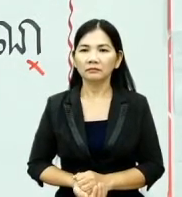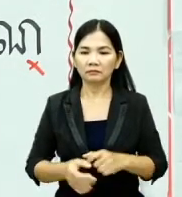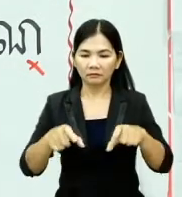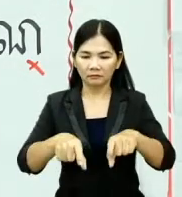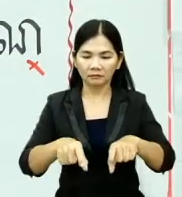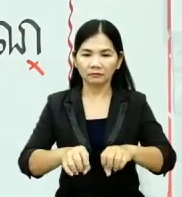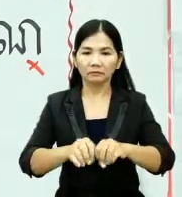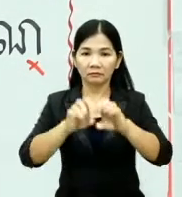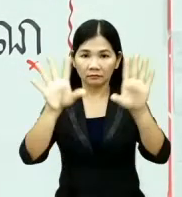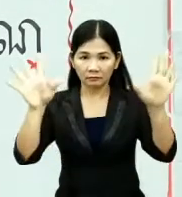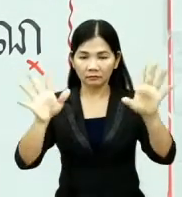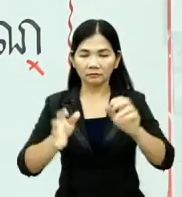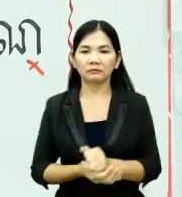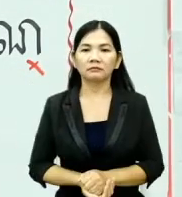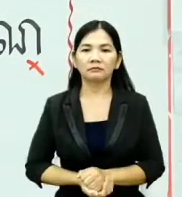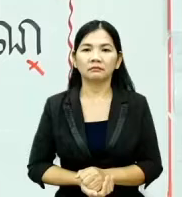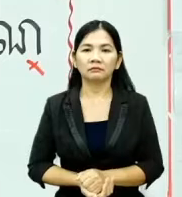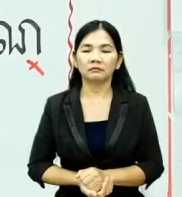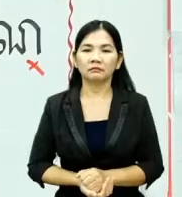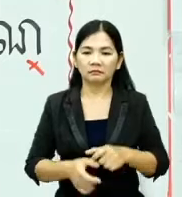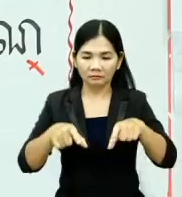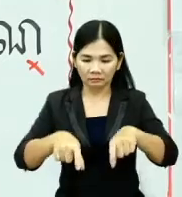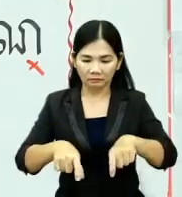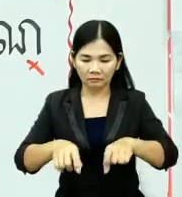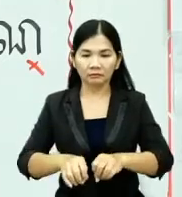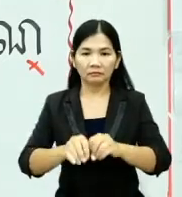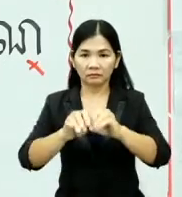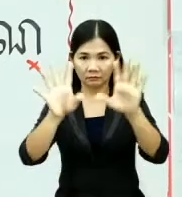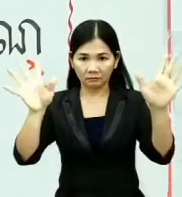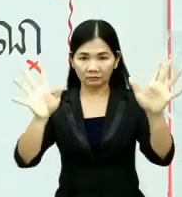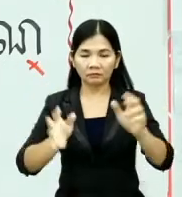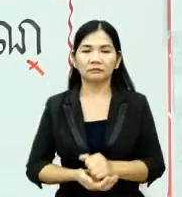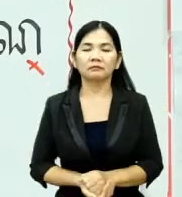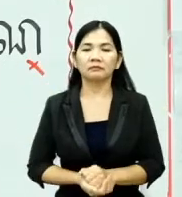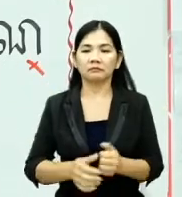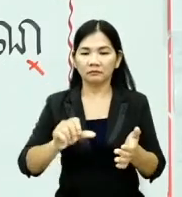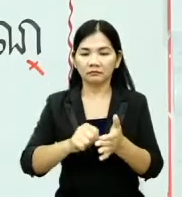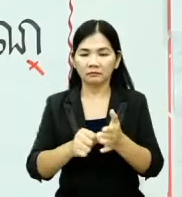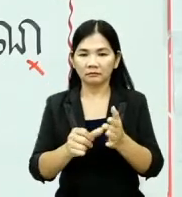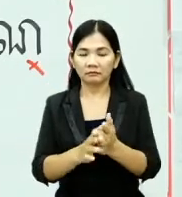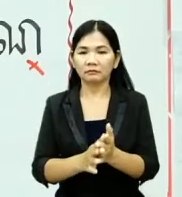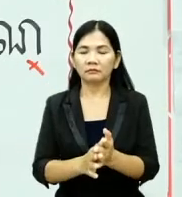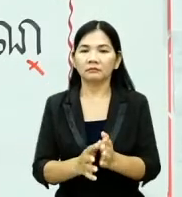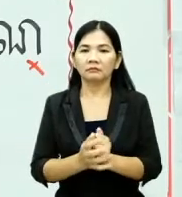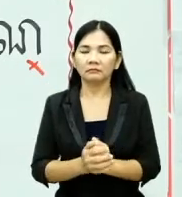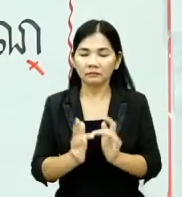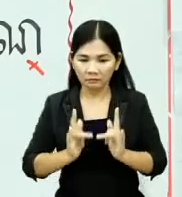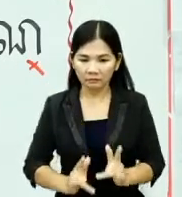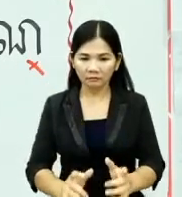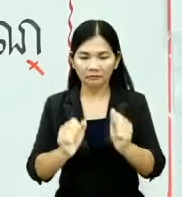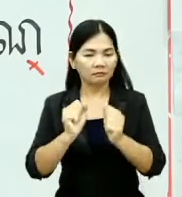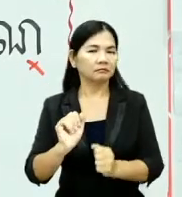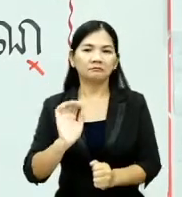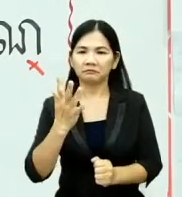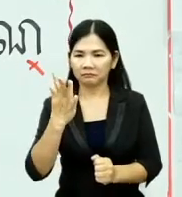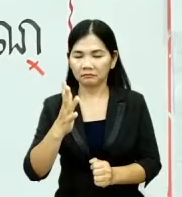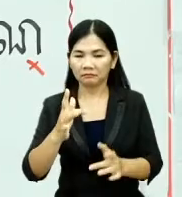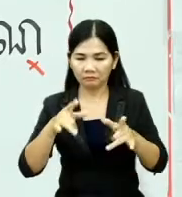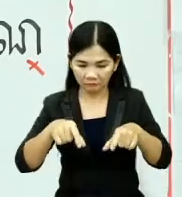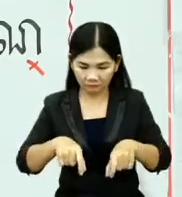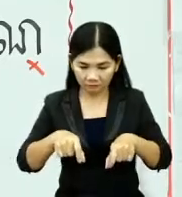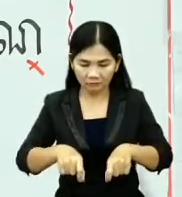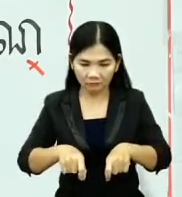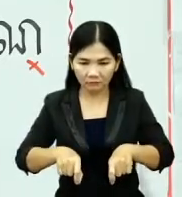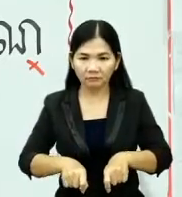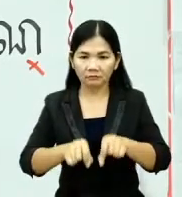vàng chà chẳng plus vàng to tế miền này đôi nâng prang prai đại ớt chà cổ ớt đài nà con